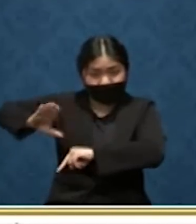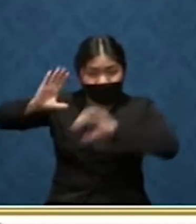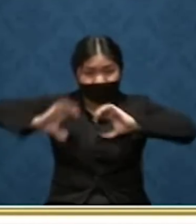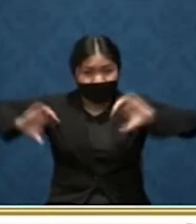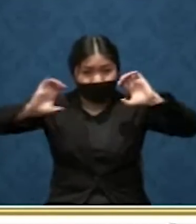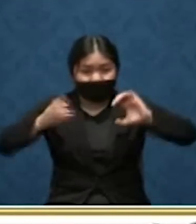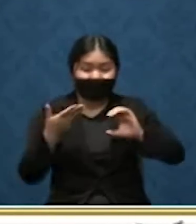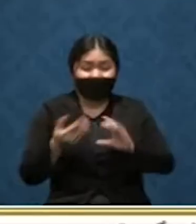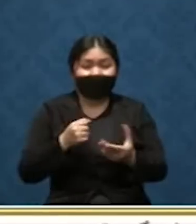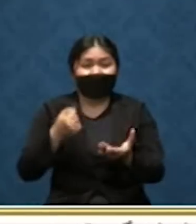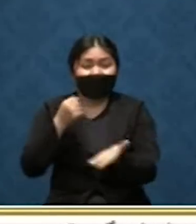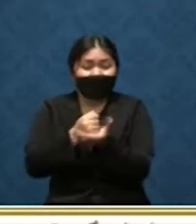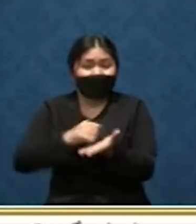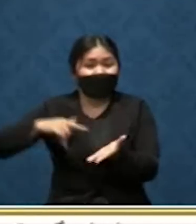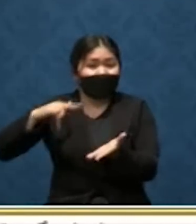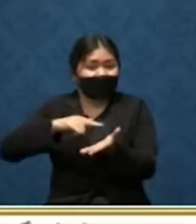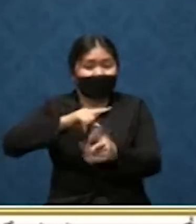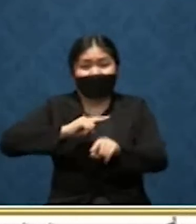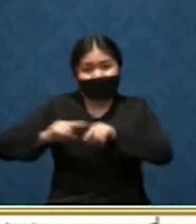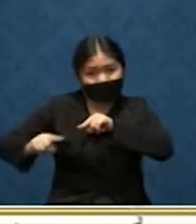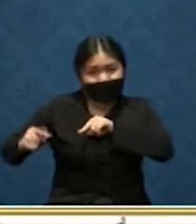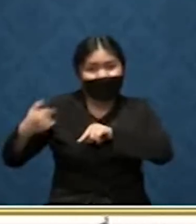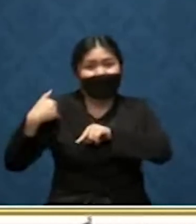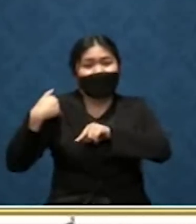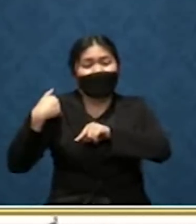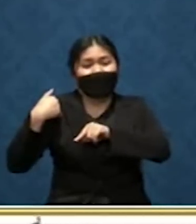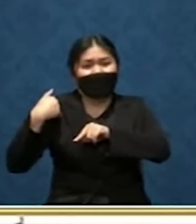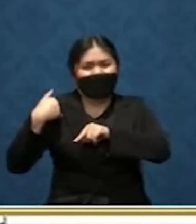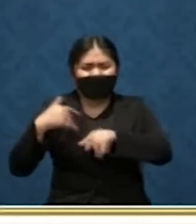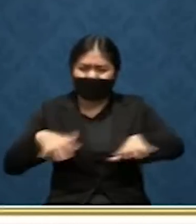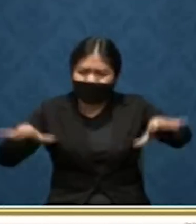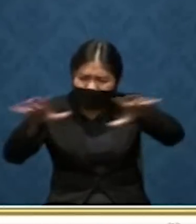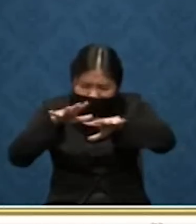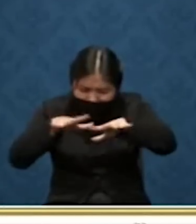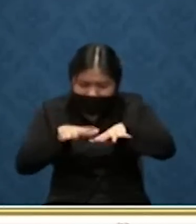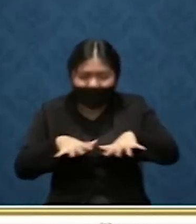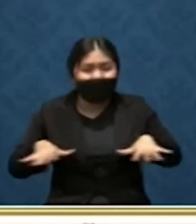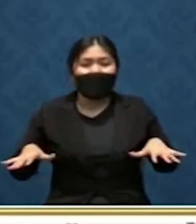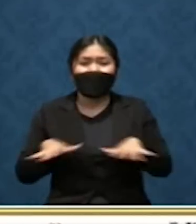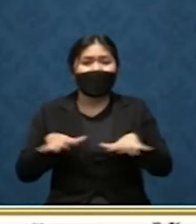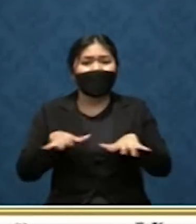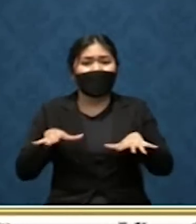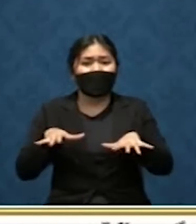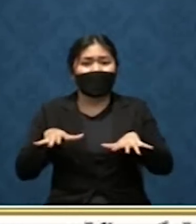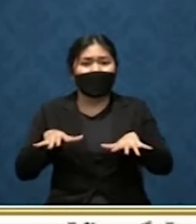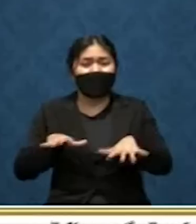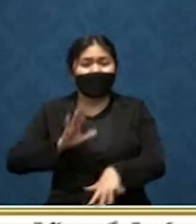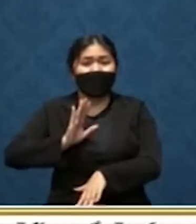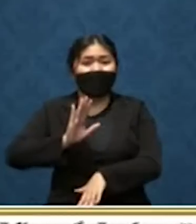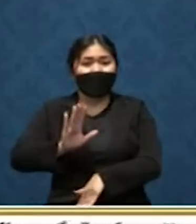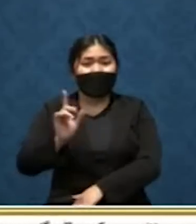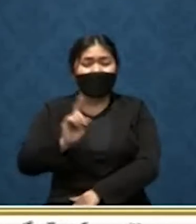ของวีซ่าทุกอย่างนะครับมันเหมอนปรกตินะครับปรกติของ